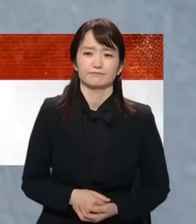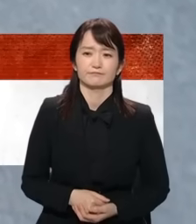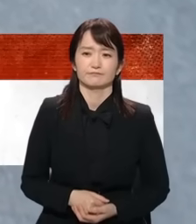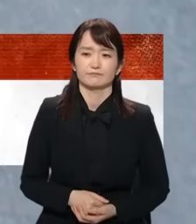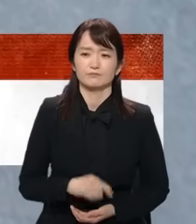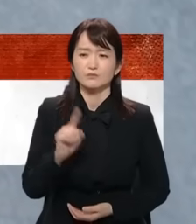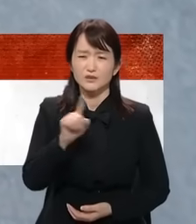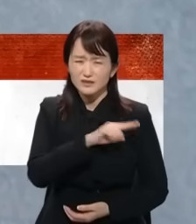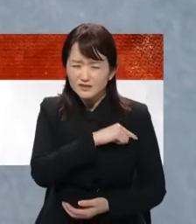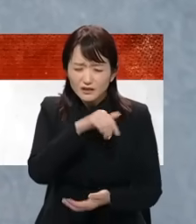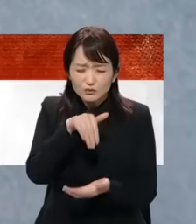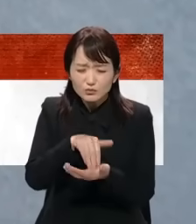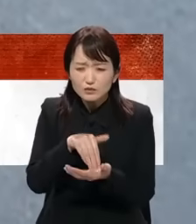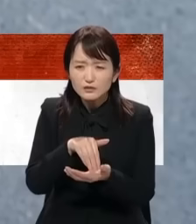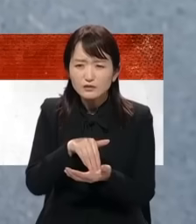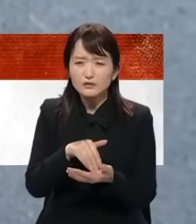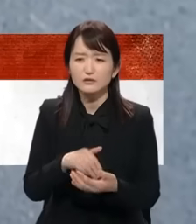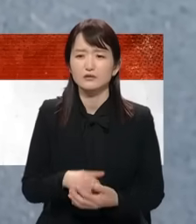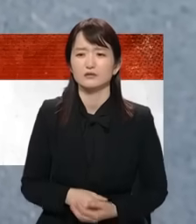뭘 제일 후회하세요